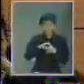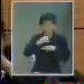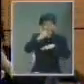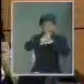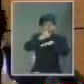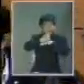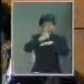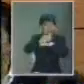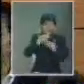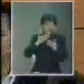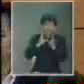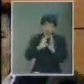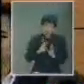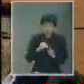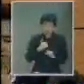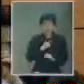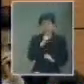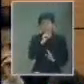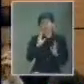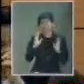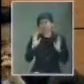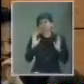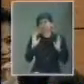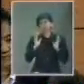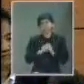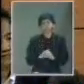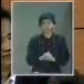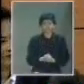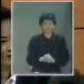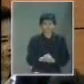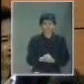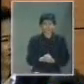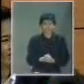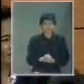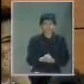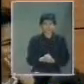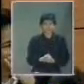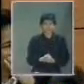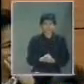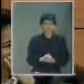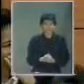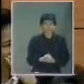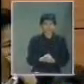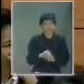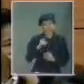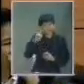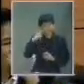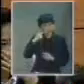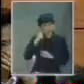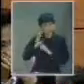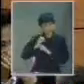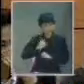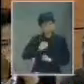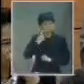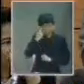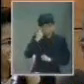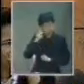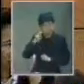เป็นยังไงเพราะว่าพูดแค่นี้พอละคุณนาฏยาเขารู้จักดีไปถามกันเองก็แล้วกัน